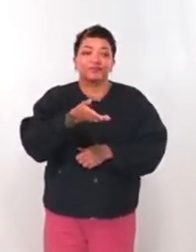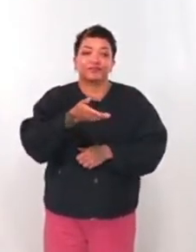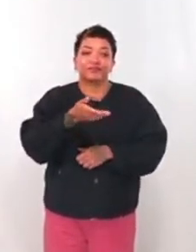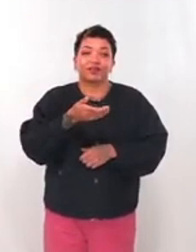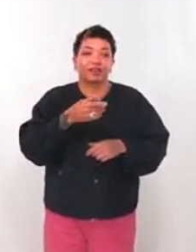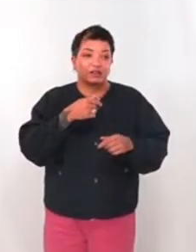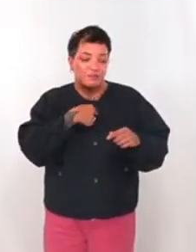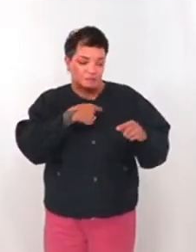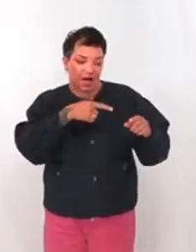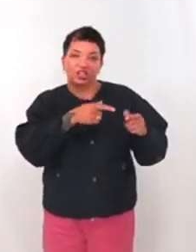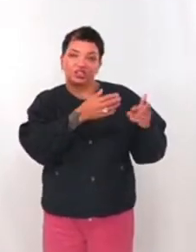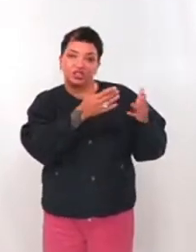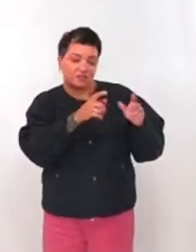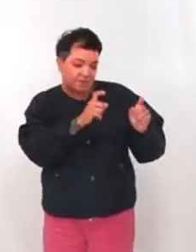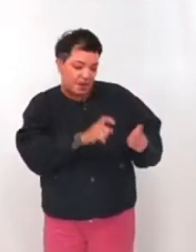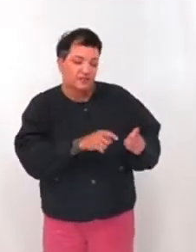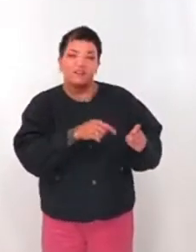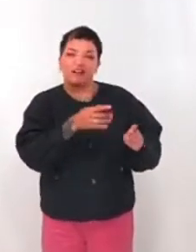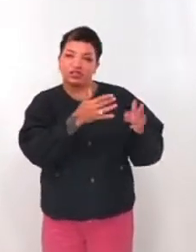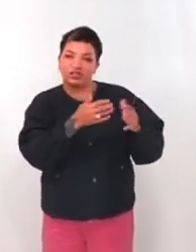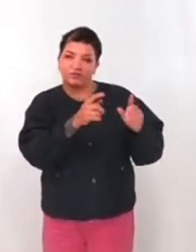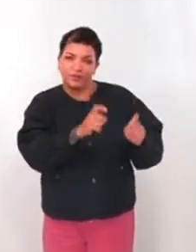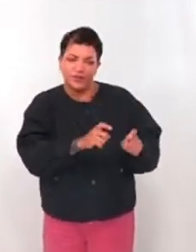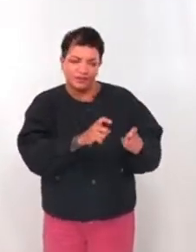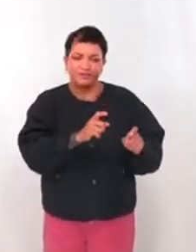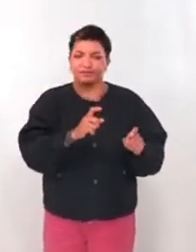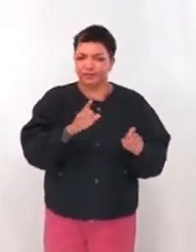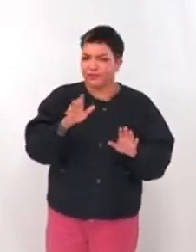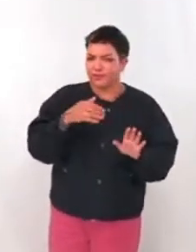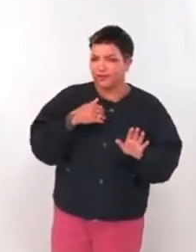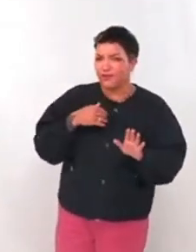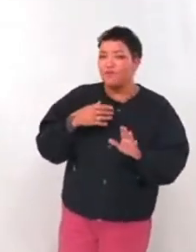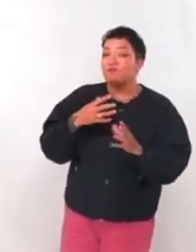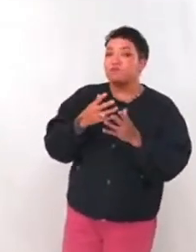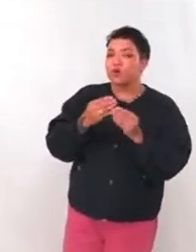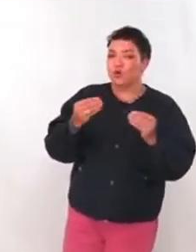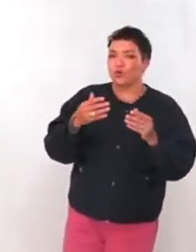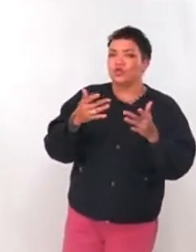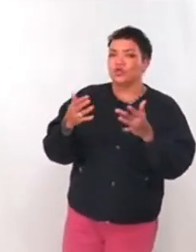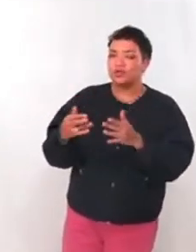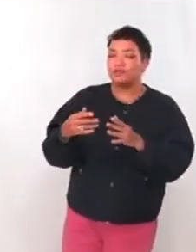baissaient, voilà. Mais en réalité, il y en a beaucoup qui sont extrêmement positifs